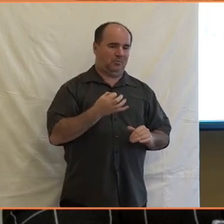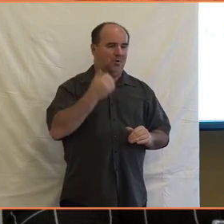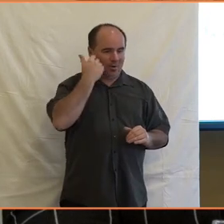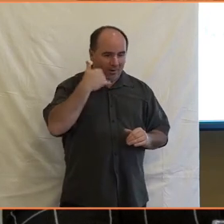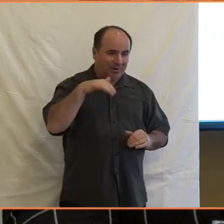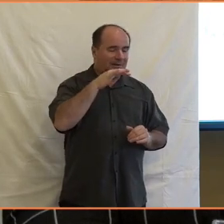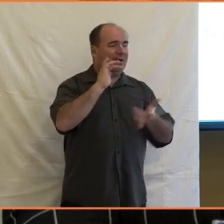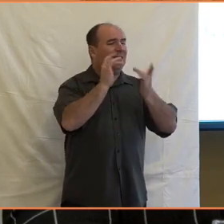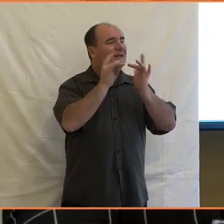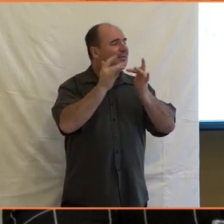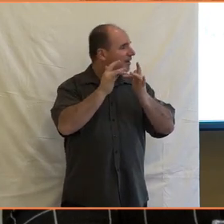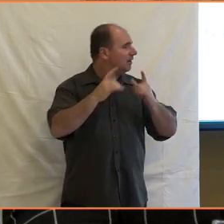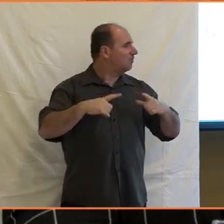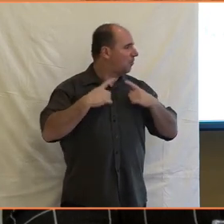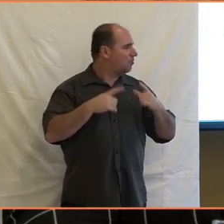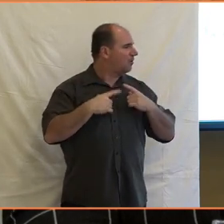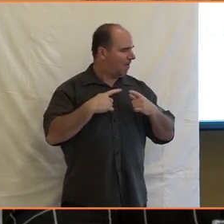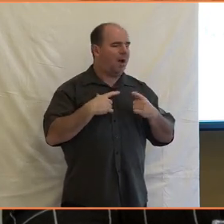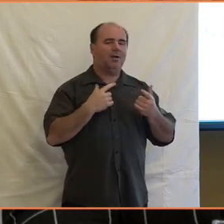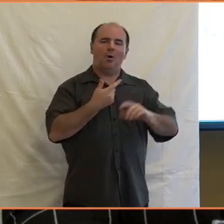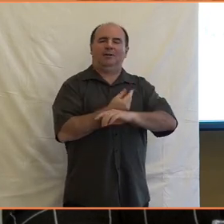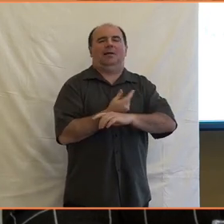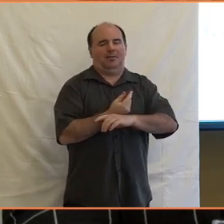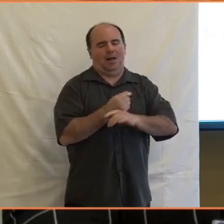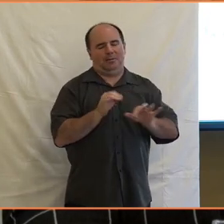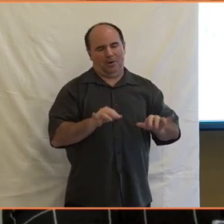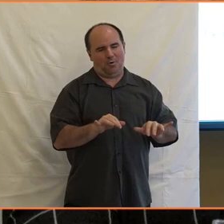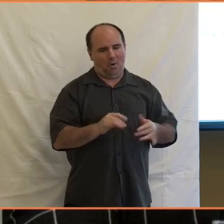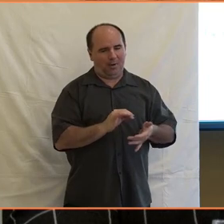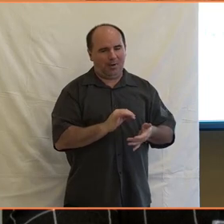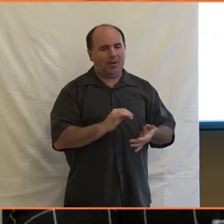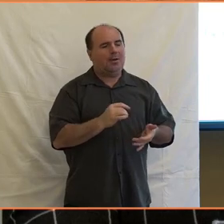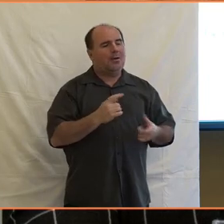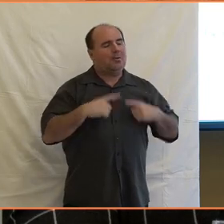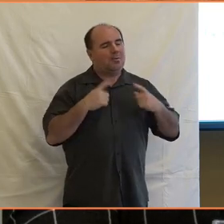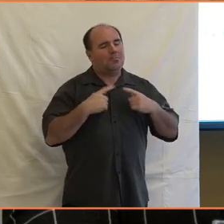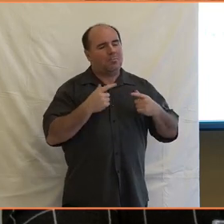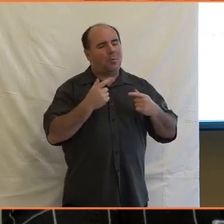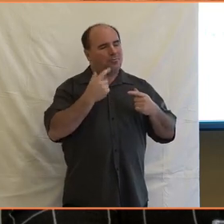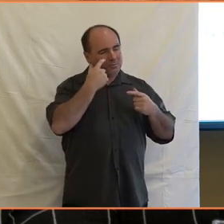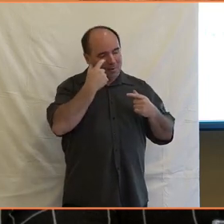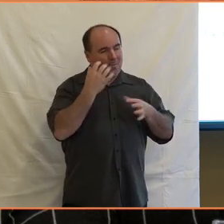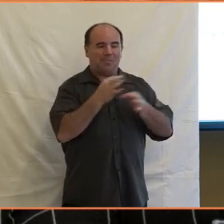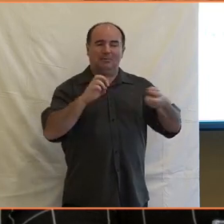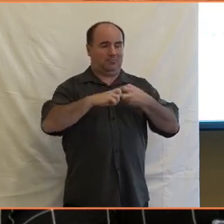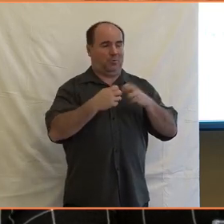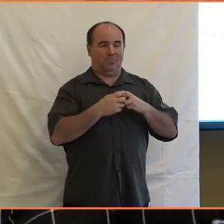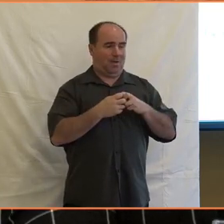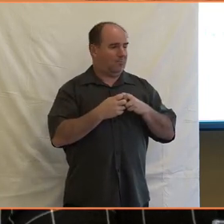internet používat tak, nebo ty digitální technologie, aby dosáhli bez problému efektivně požadovaného cíle,